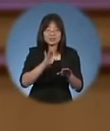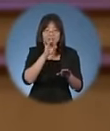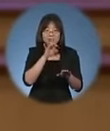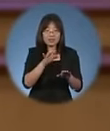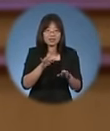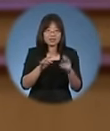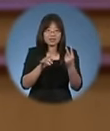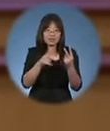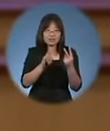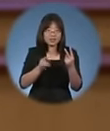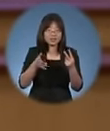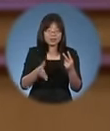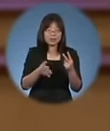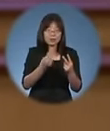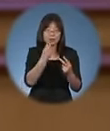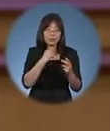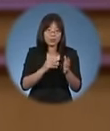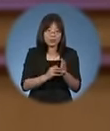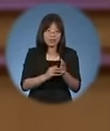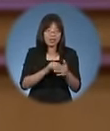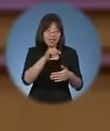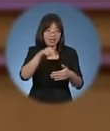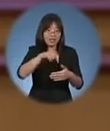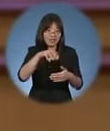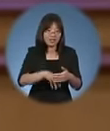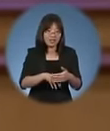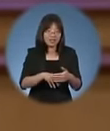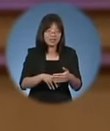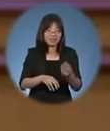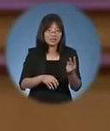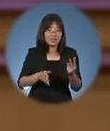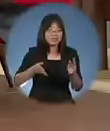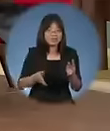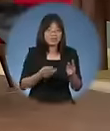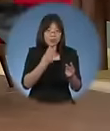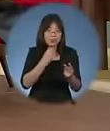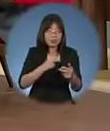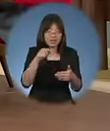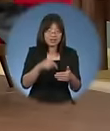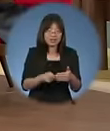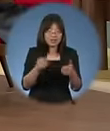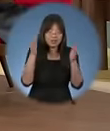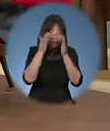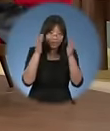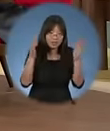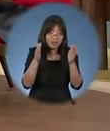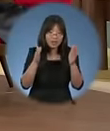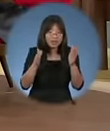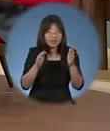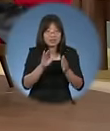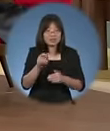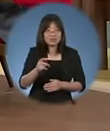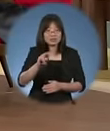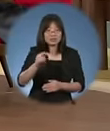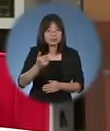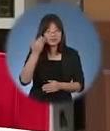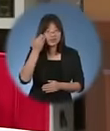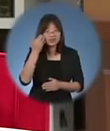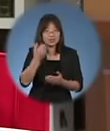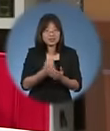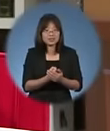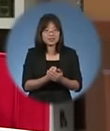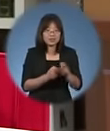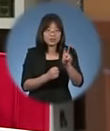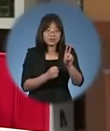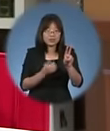두 개의 전공을 갖고 어려워지네요. 거기 두 개의 전공을 갖고 거기에 폭넓은 인문 상식을 가진 예.